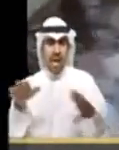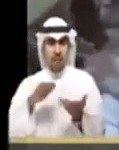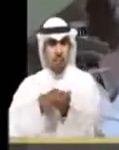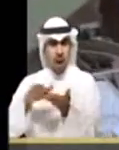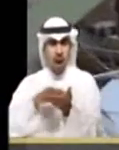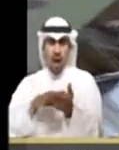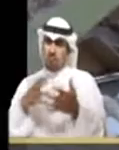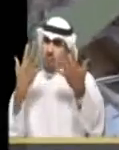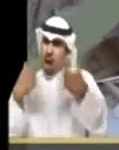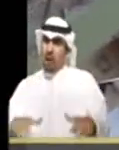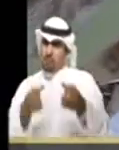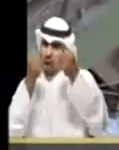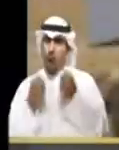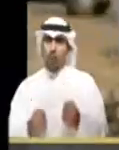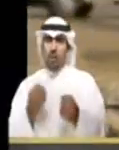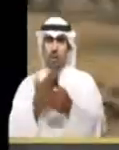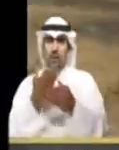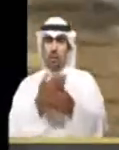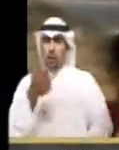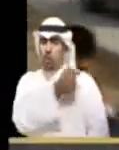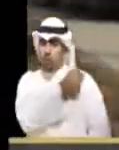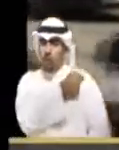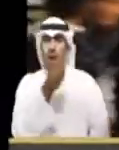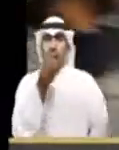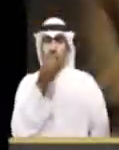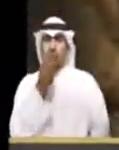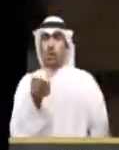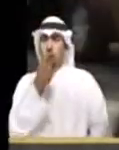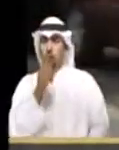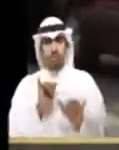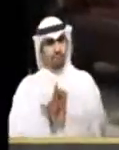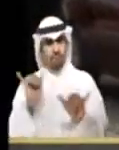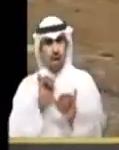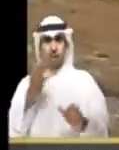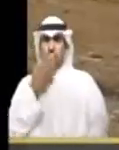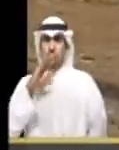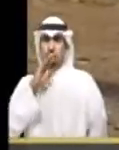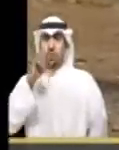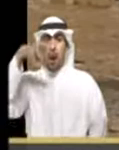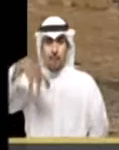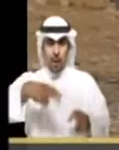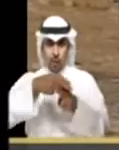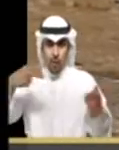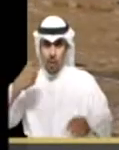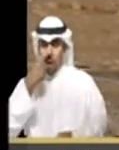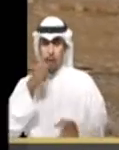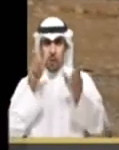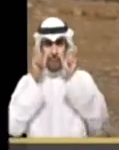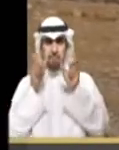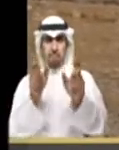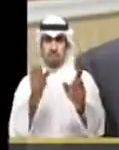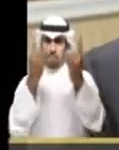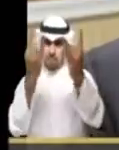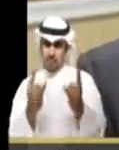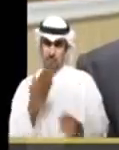أكبر من إمكانياتها، وأن الوقفة الإنسانية لدولة الكويت كان لها الإسهام الأكبر في تخطي محنة هذه